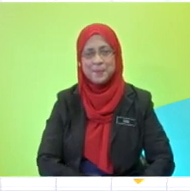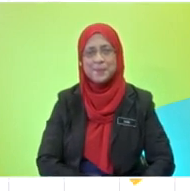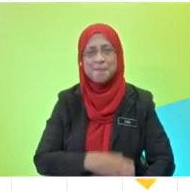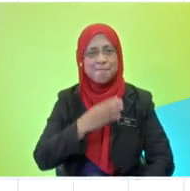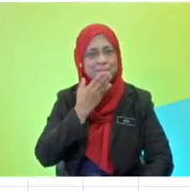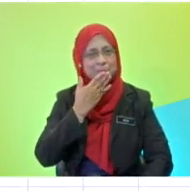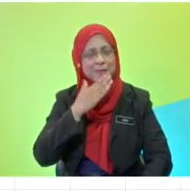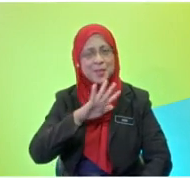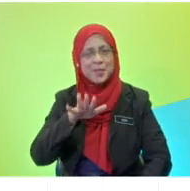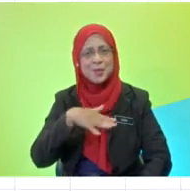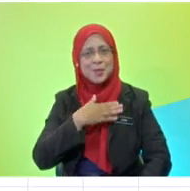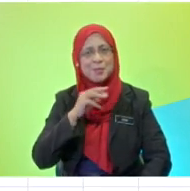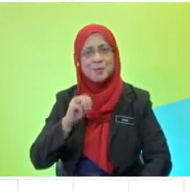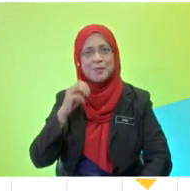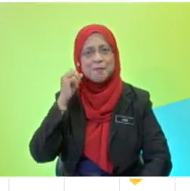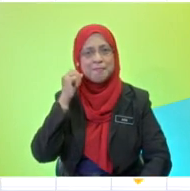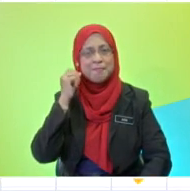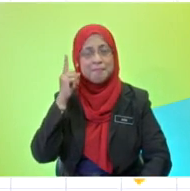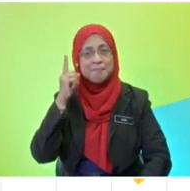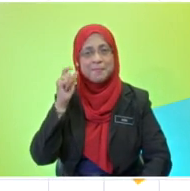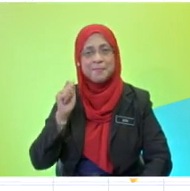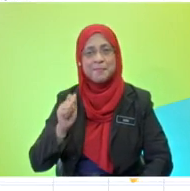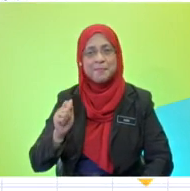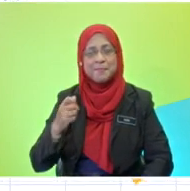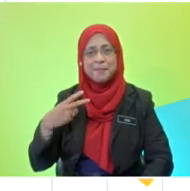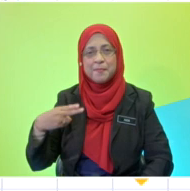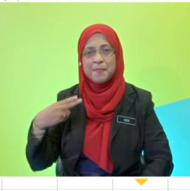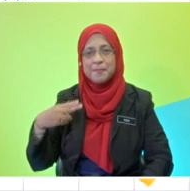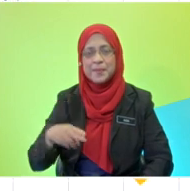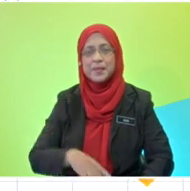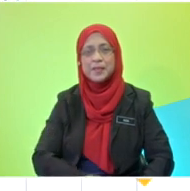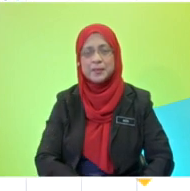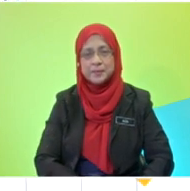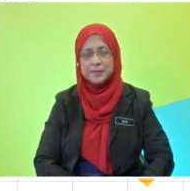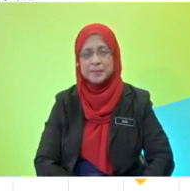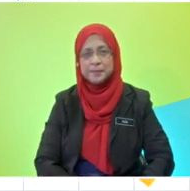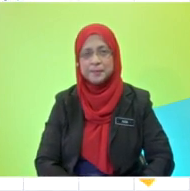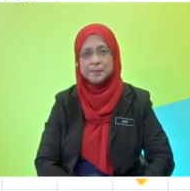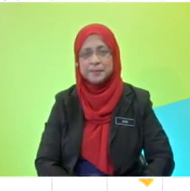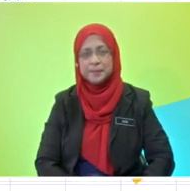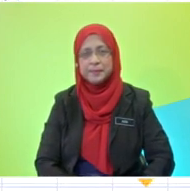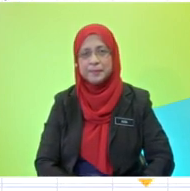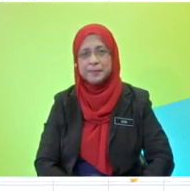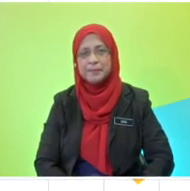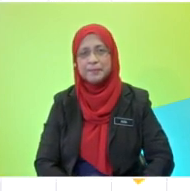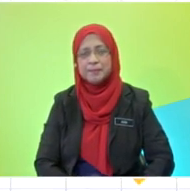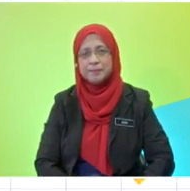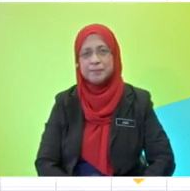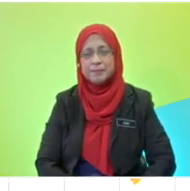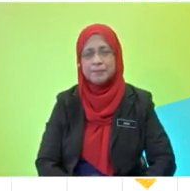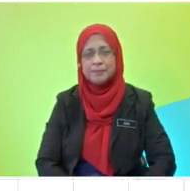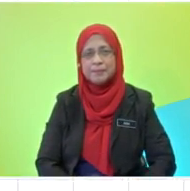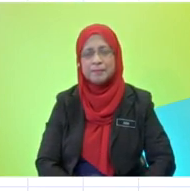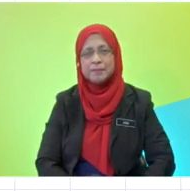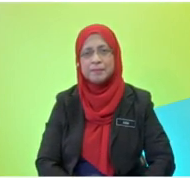saya nampak semuanya mengangkat kaki hijau termasuk syafiqah kita akan coba kita akan